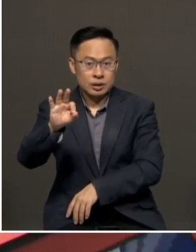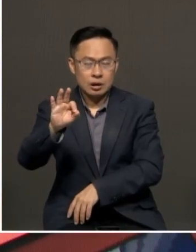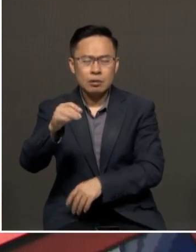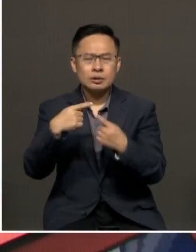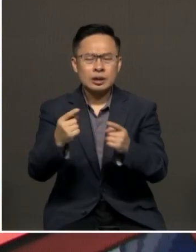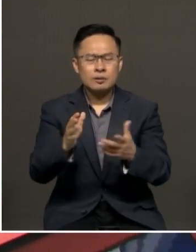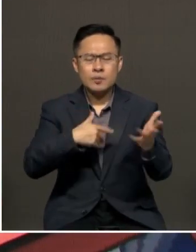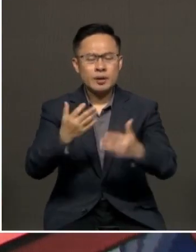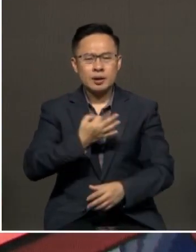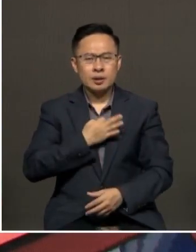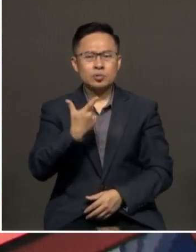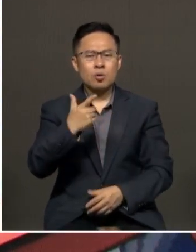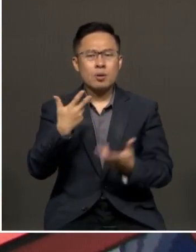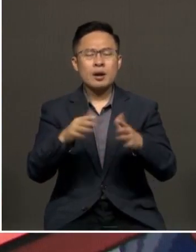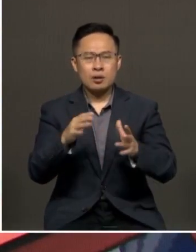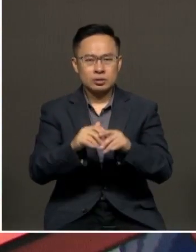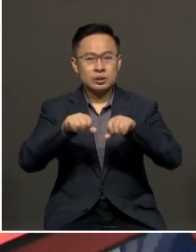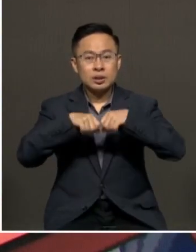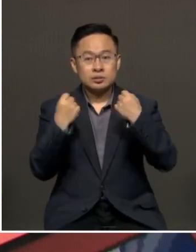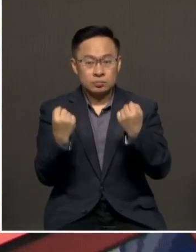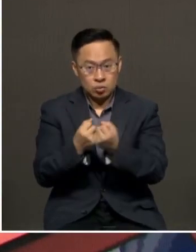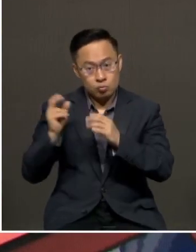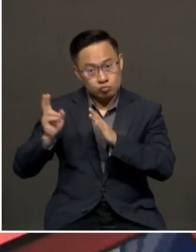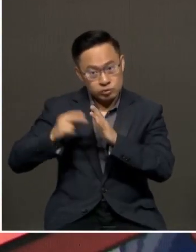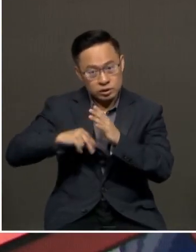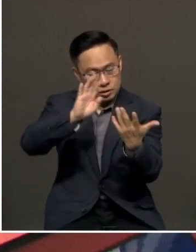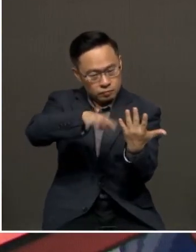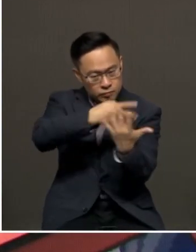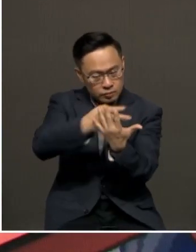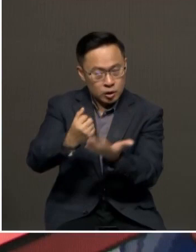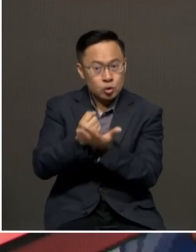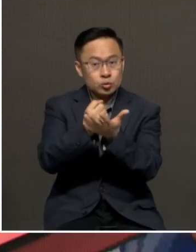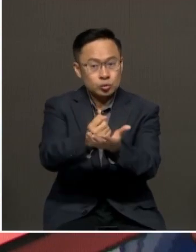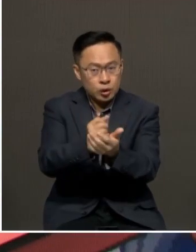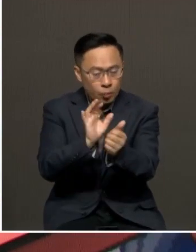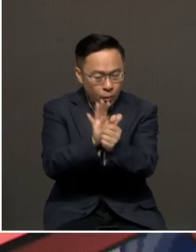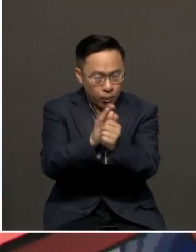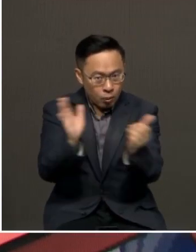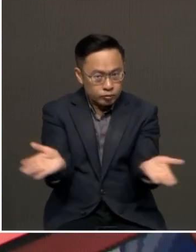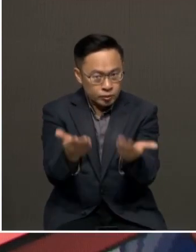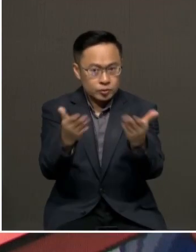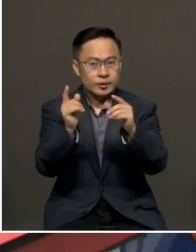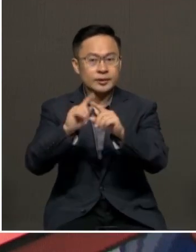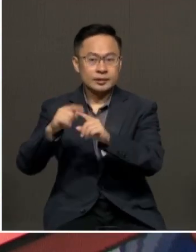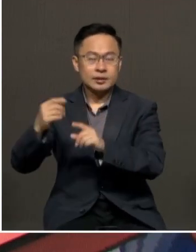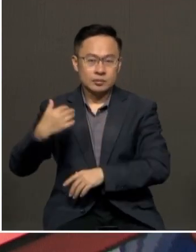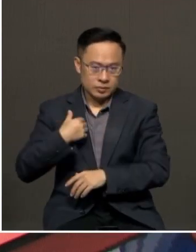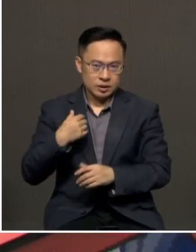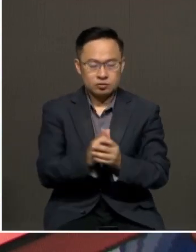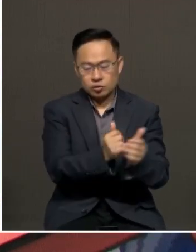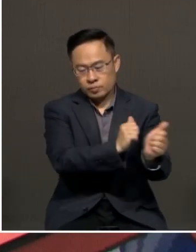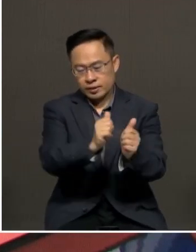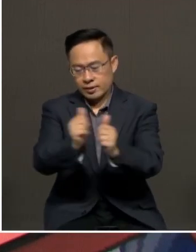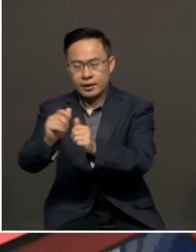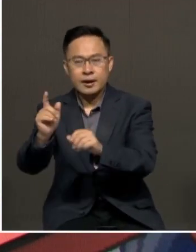ม่เป็นไรนะคะเพราะว่าอย่างว่าแหละคือทางสมาคมเองเขาก็มีแผนการนะคะในการวางตัววางแผนว่านักกีฬาเนี่ยจะต้องไปทำผลงานได้ในระ